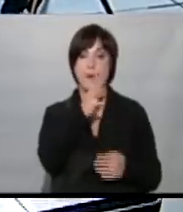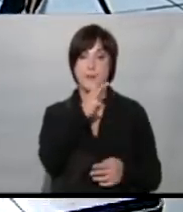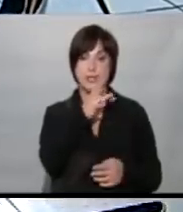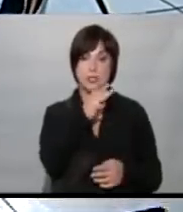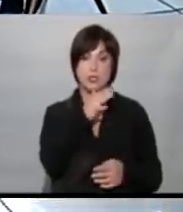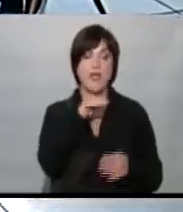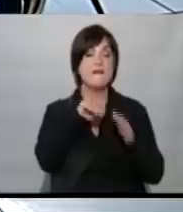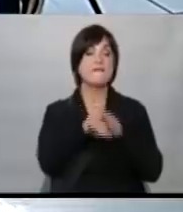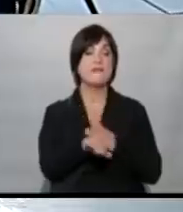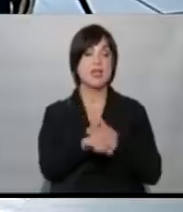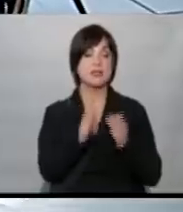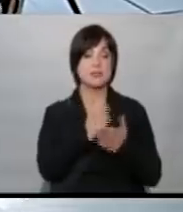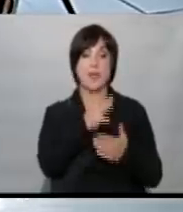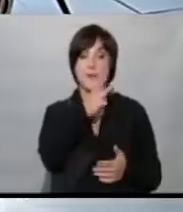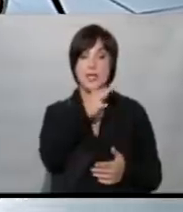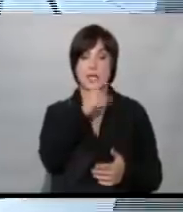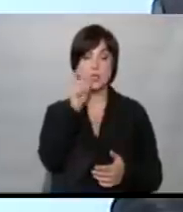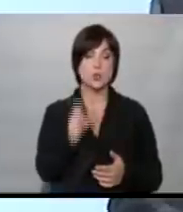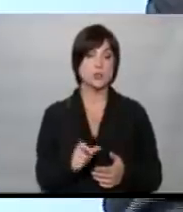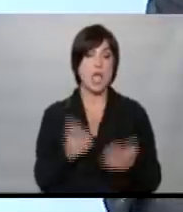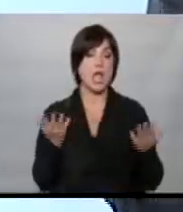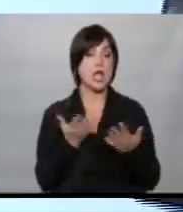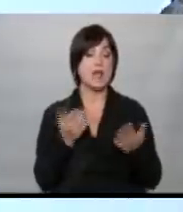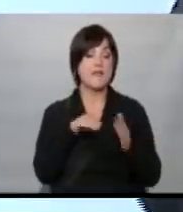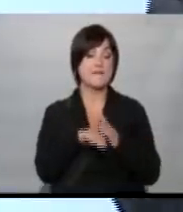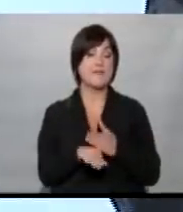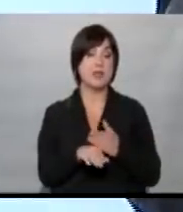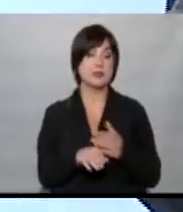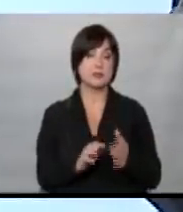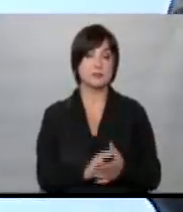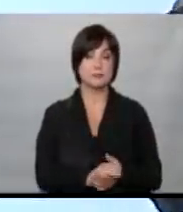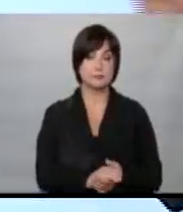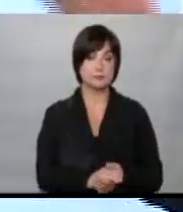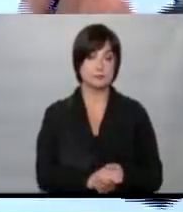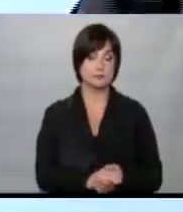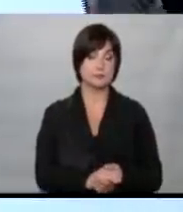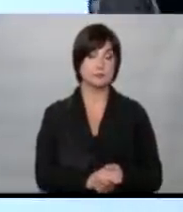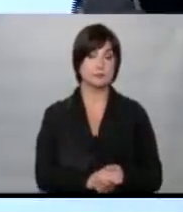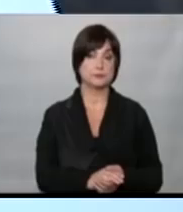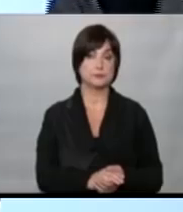Македонија. Да. Внатре сме македонци. Каде? Во затворот. Ма видете,